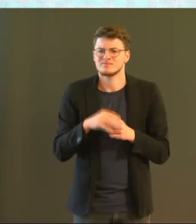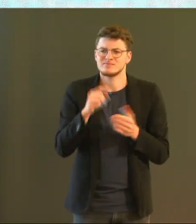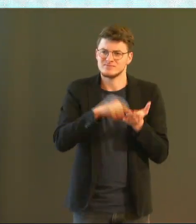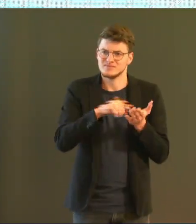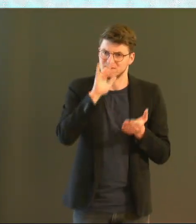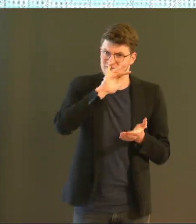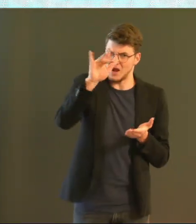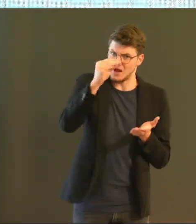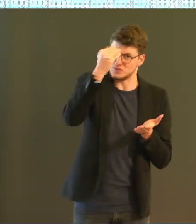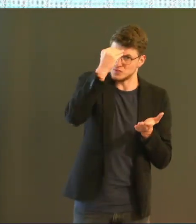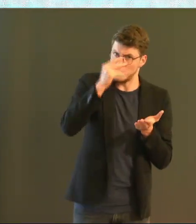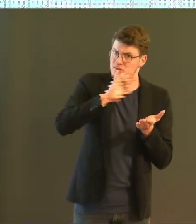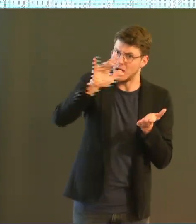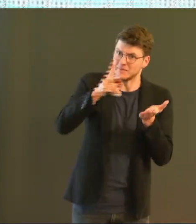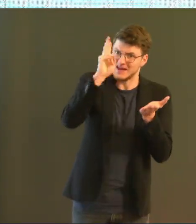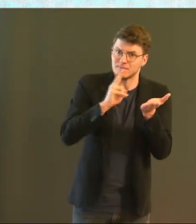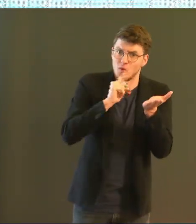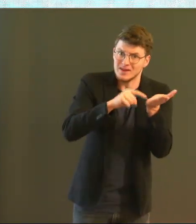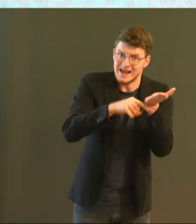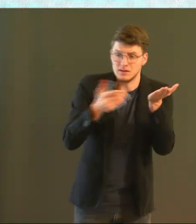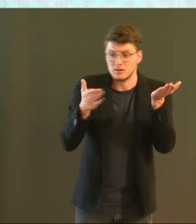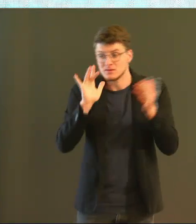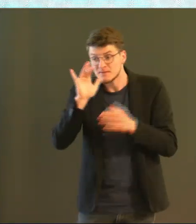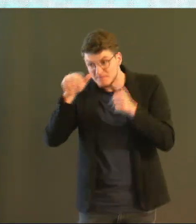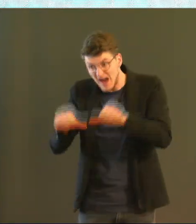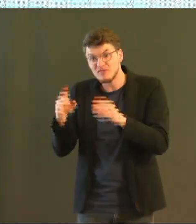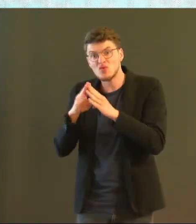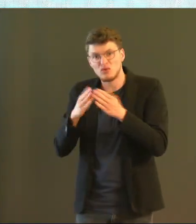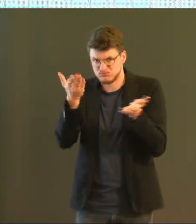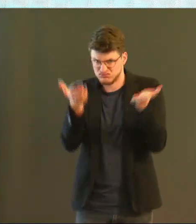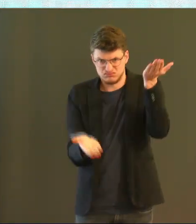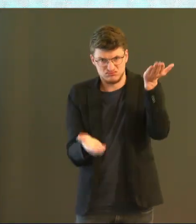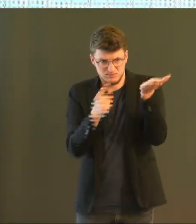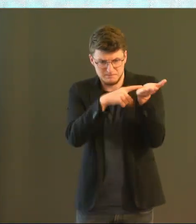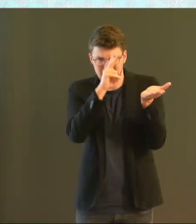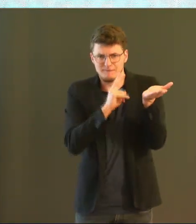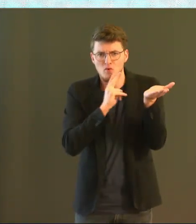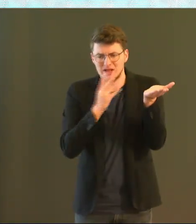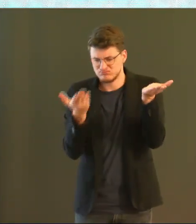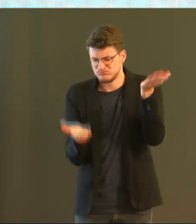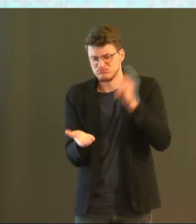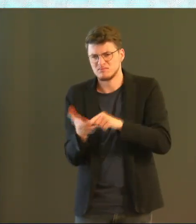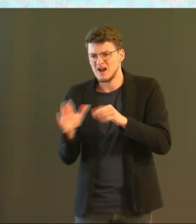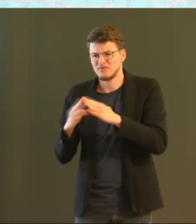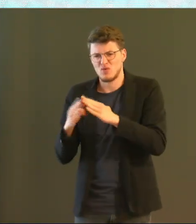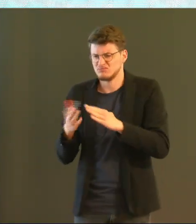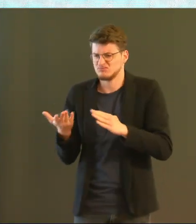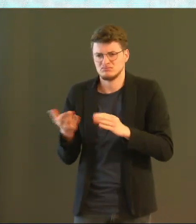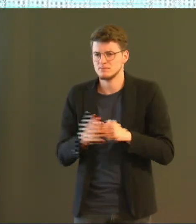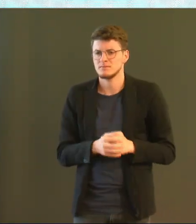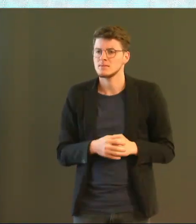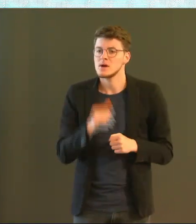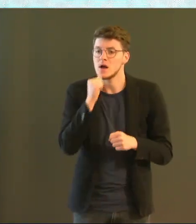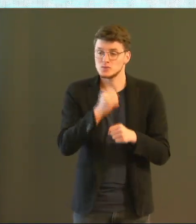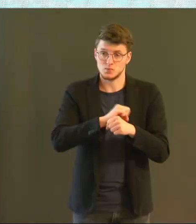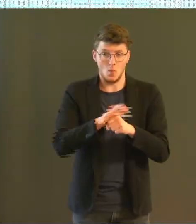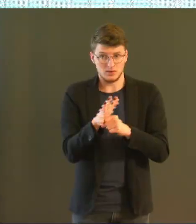n o 2 x 20e victime des kings avec vrai père